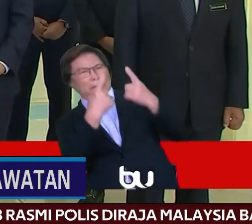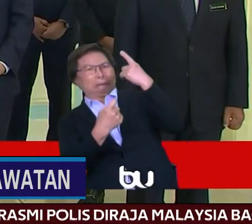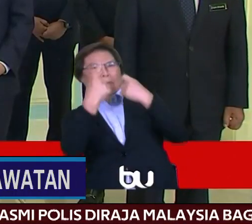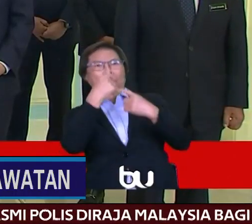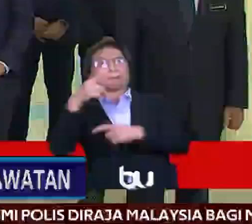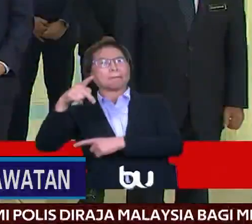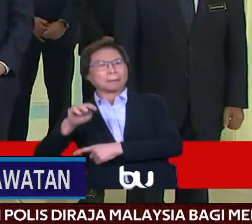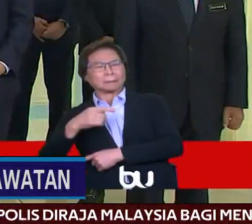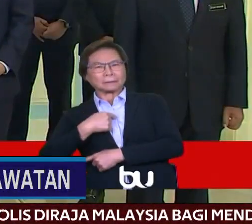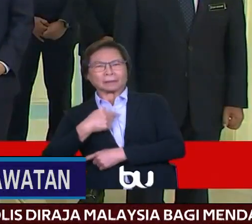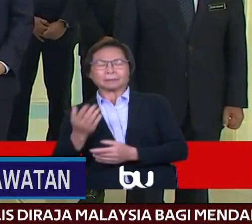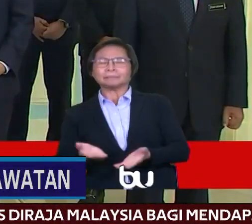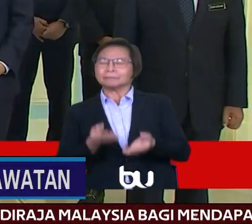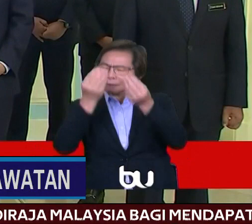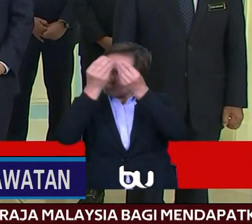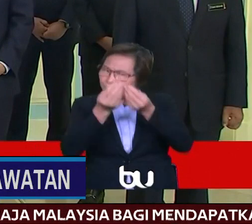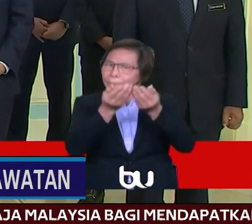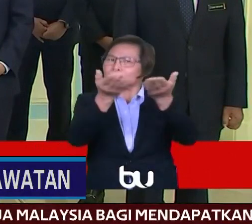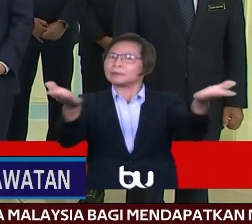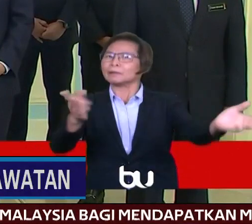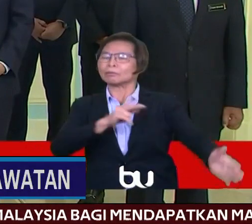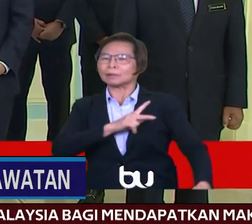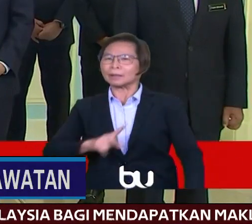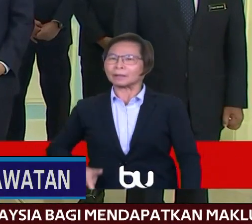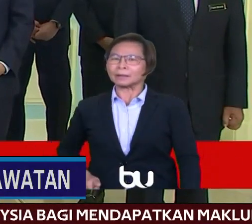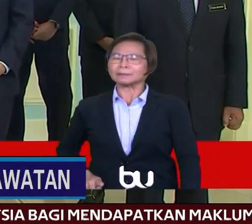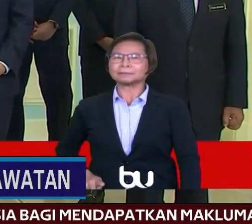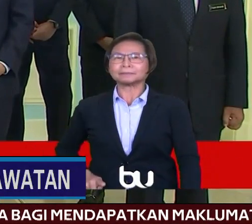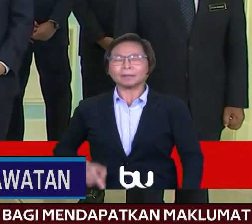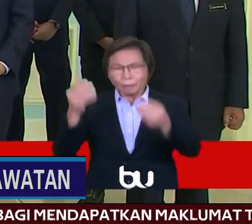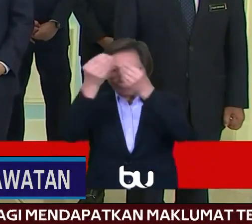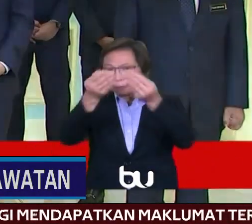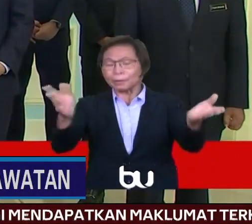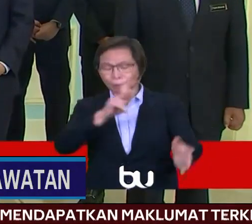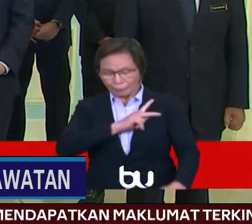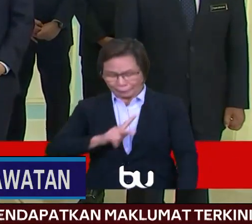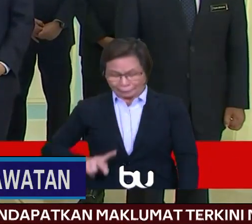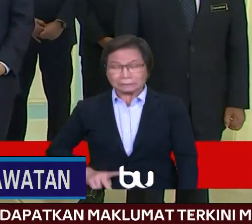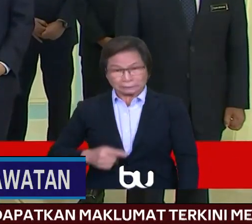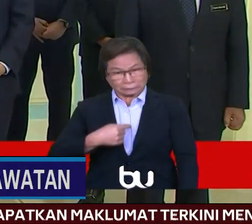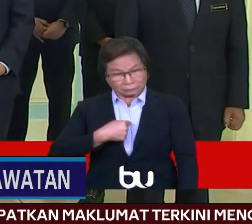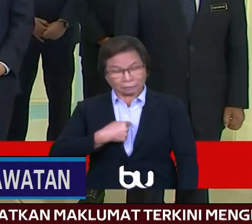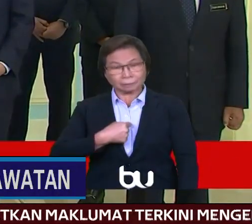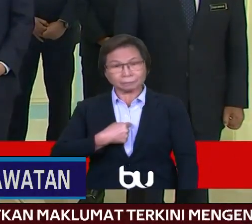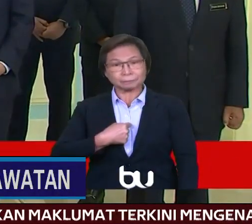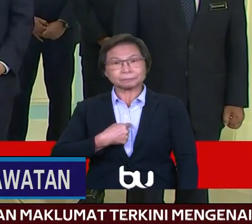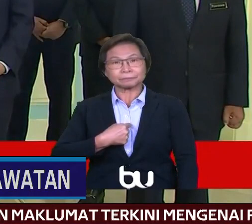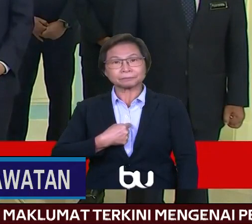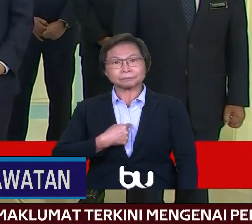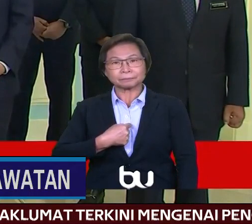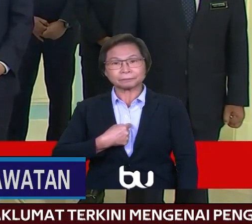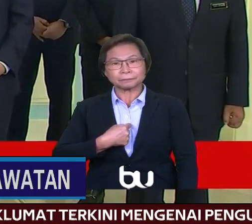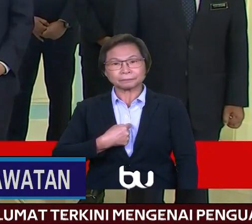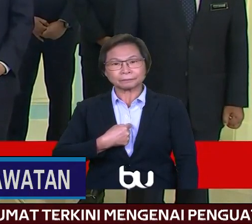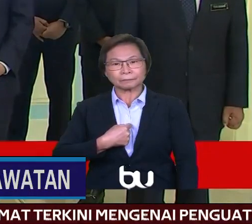yang turut dihadiri Timbalan Perdana Menteri Datuk Seri Ismail Sabri Yaakob serta beberapa menteri lain yang juga merupakan pemimpin utama parti-parti yang